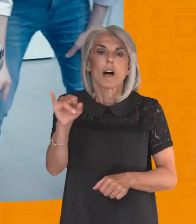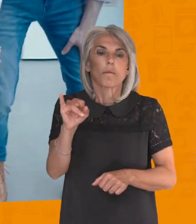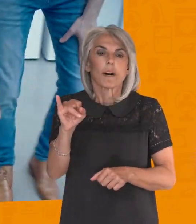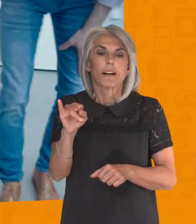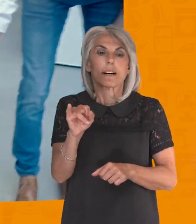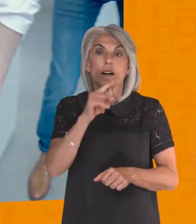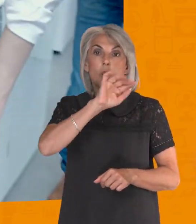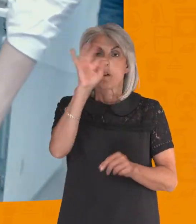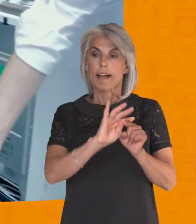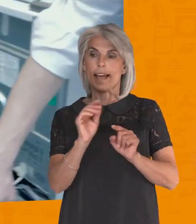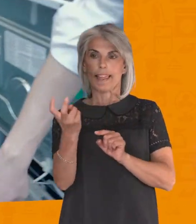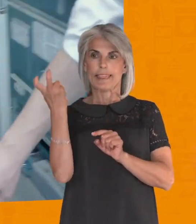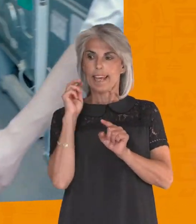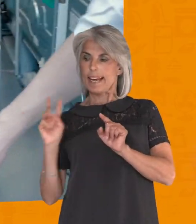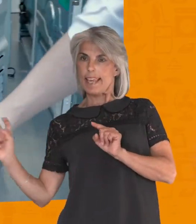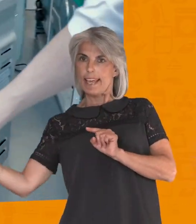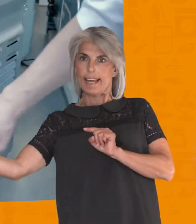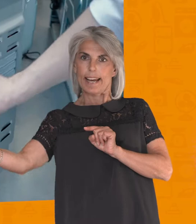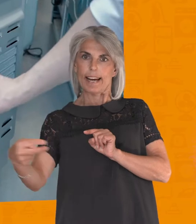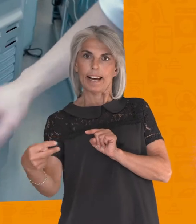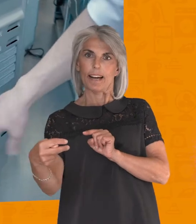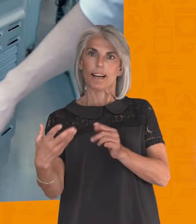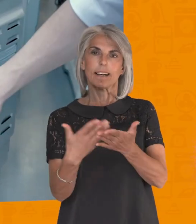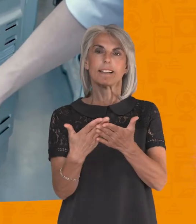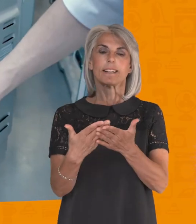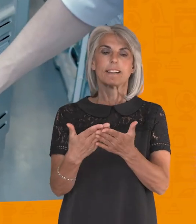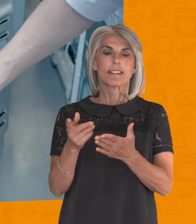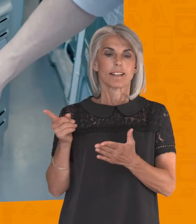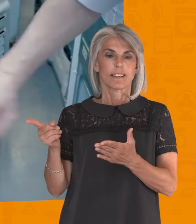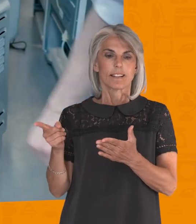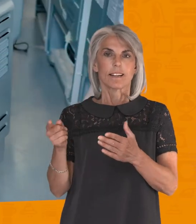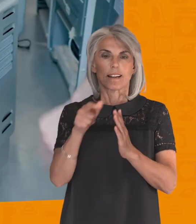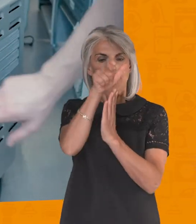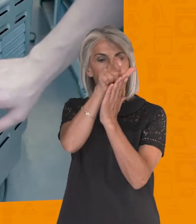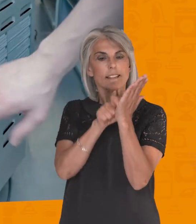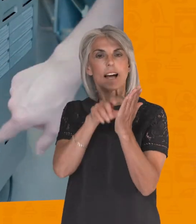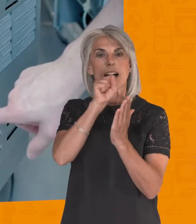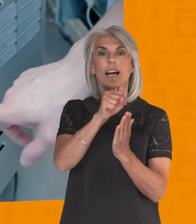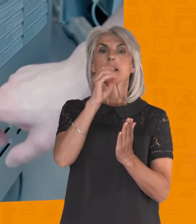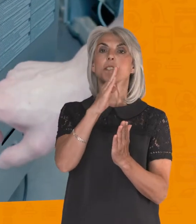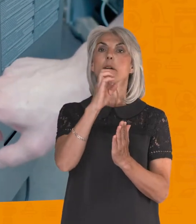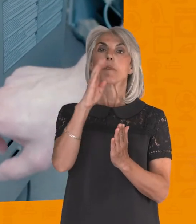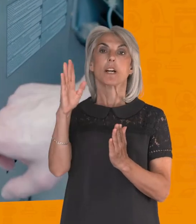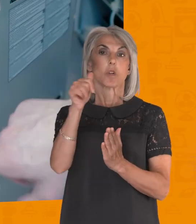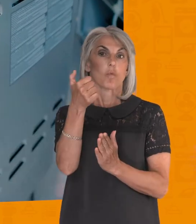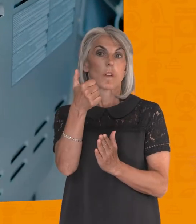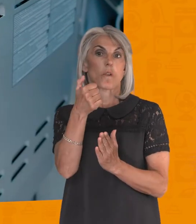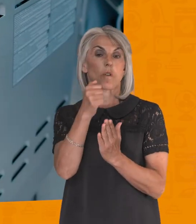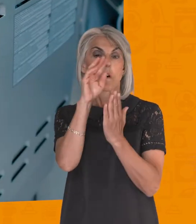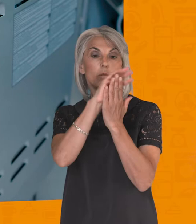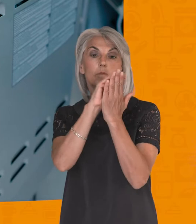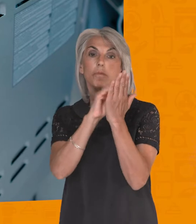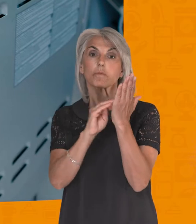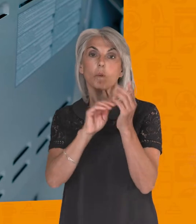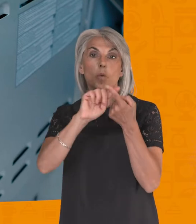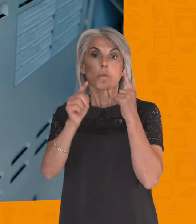complètement à l'arrière vous avez ici ça c'est pour une semaine vous avez scb 60 et vous avez toute la ligne qui correspond